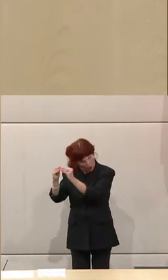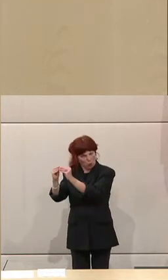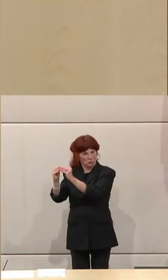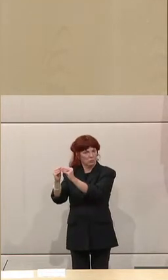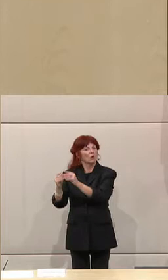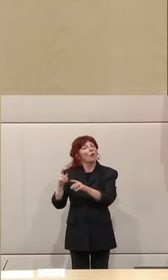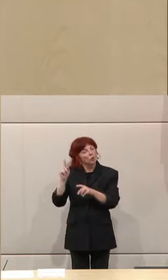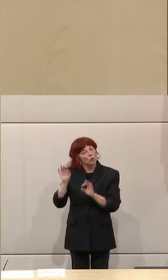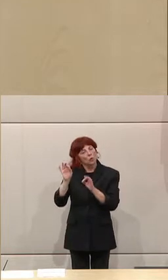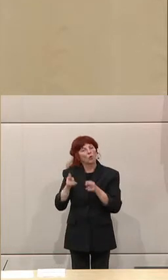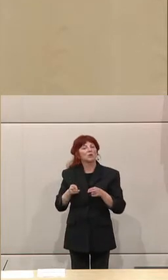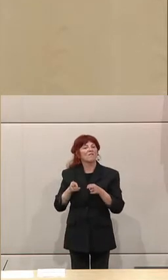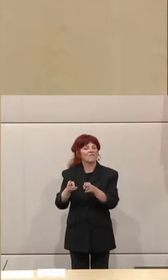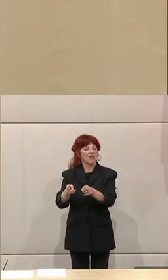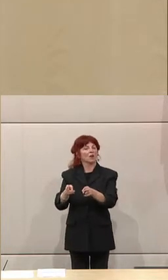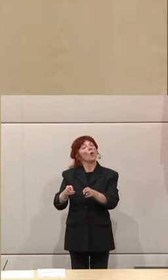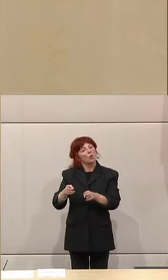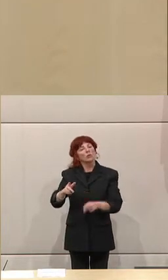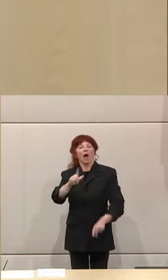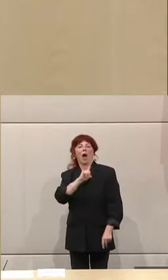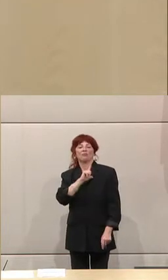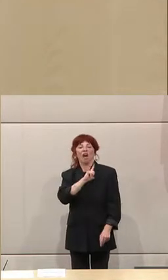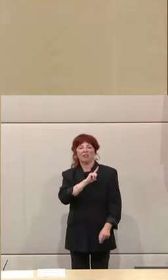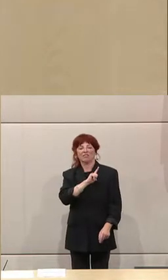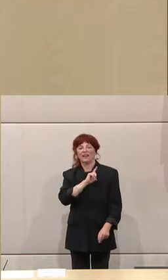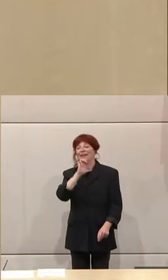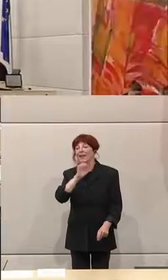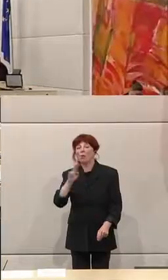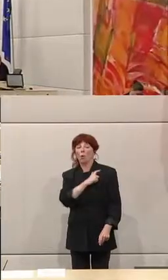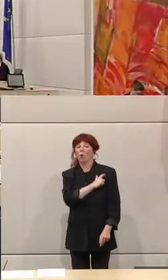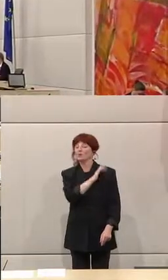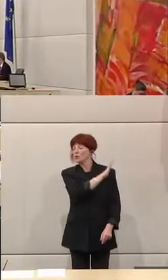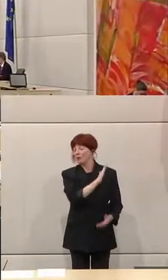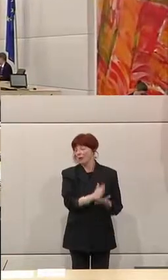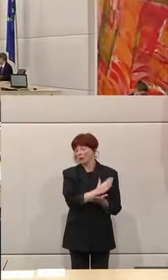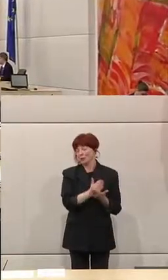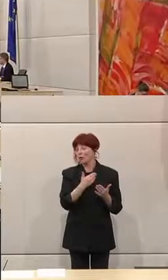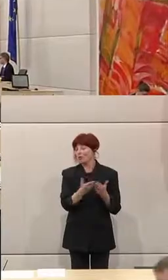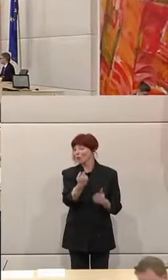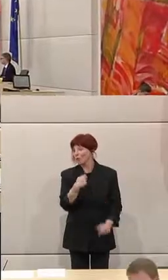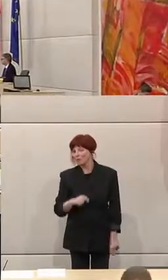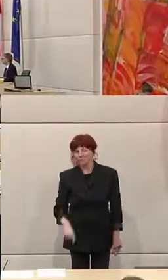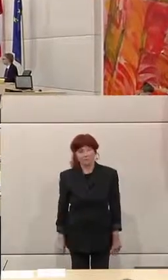Weg und warten wir die Entscheidung auf europäischer Kommissionsebene ab. Danke.